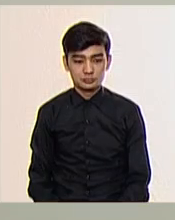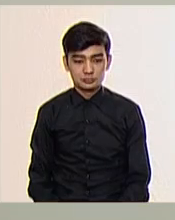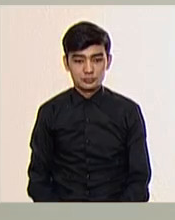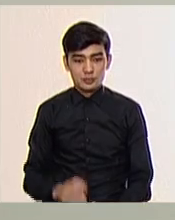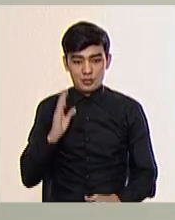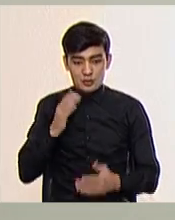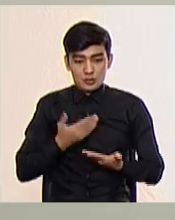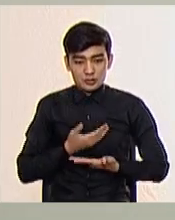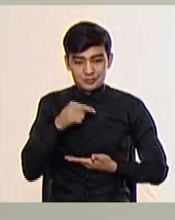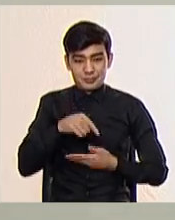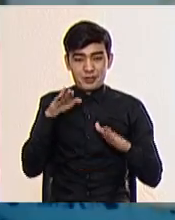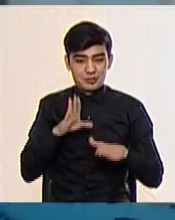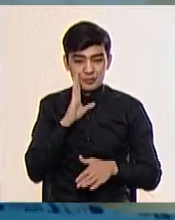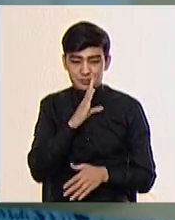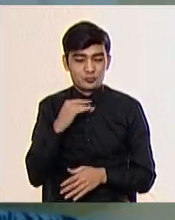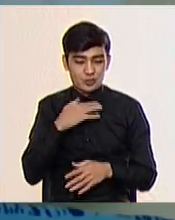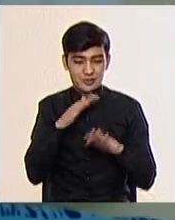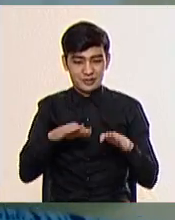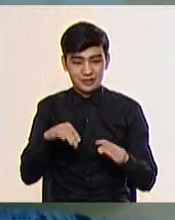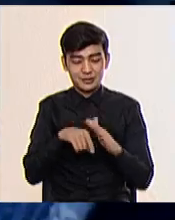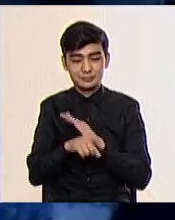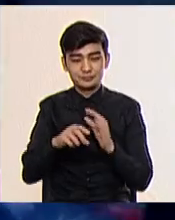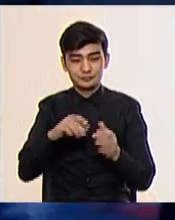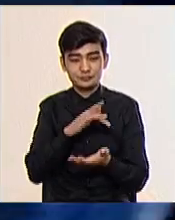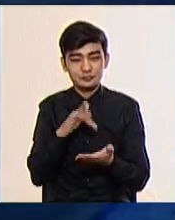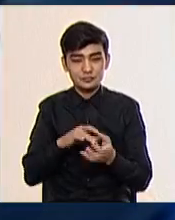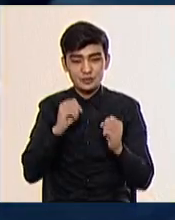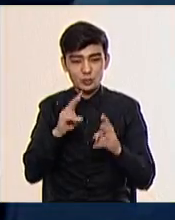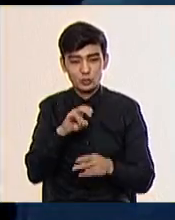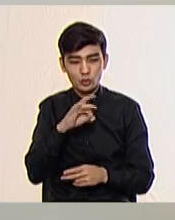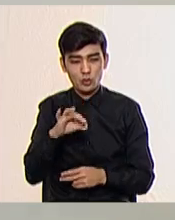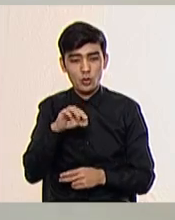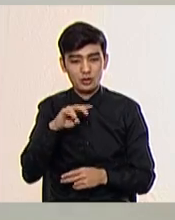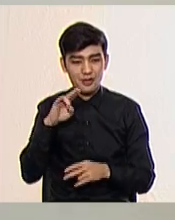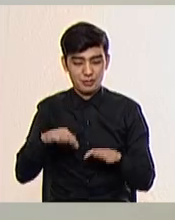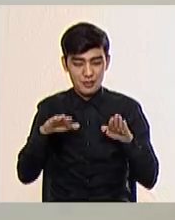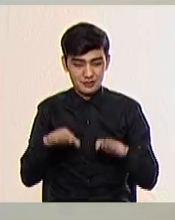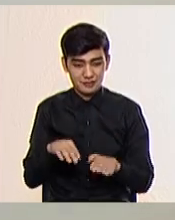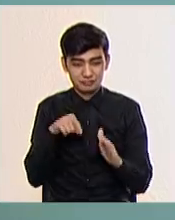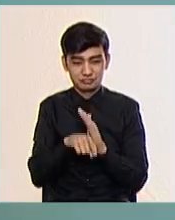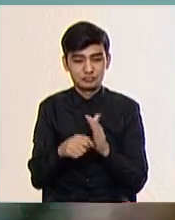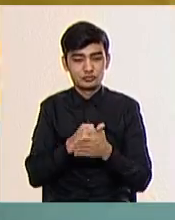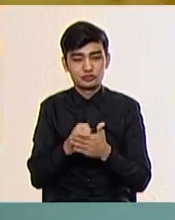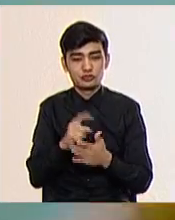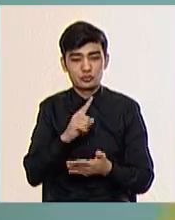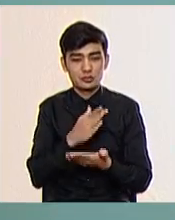Буду жить здесь. Многодетная мама собирается ночевать в столичном филиале партии Нур Отан. Чего добивается женщина?